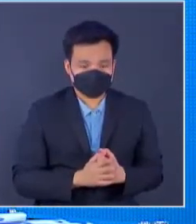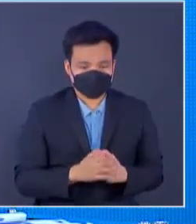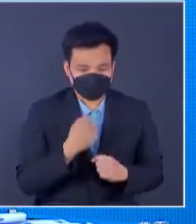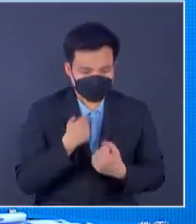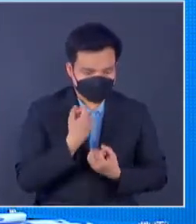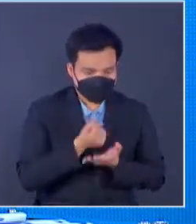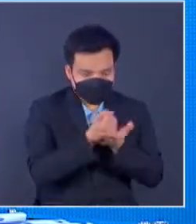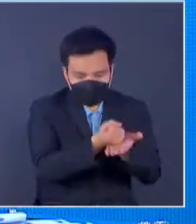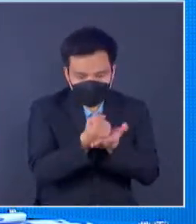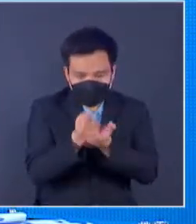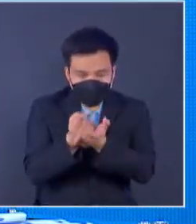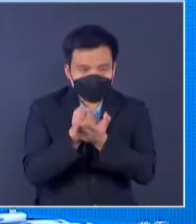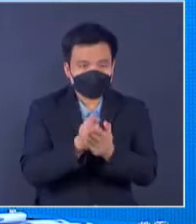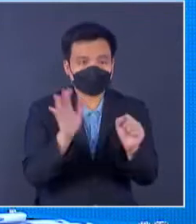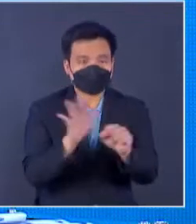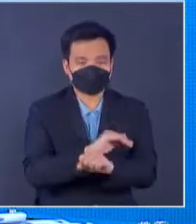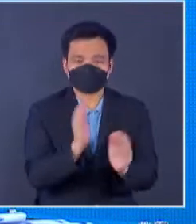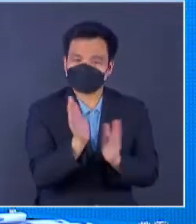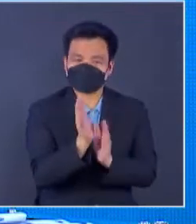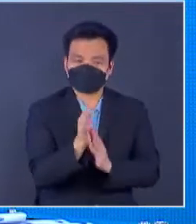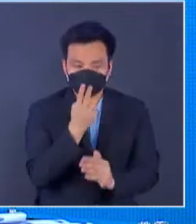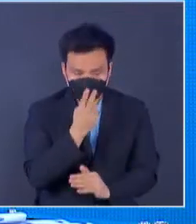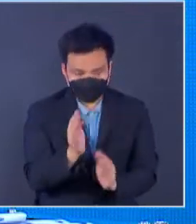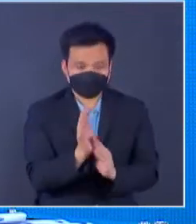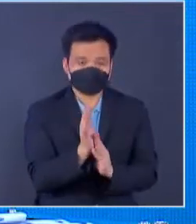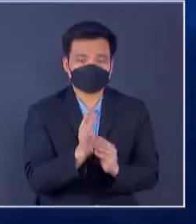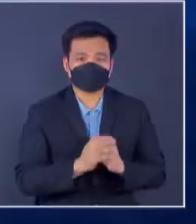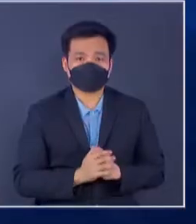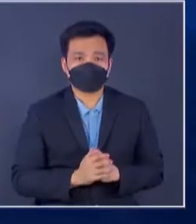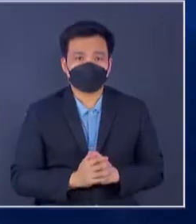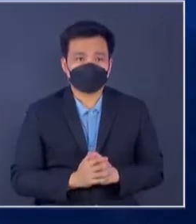ที่ได้รับความชื่นชมจากชาวเน็ตมากๆเลยครับ